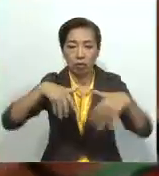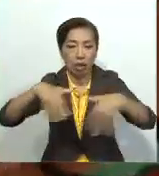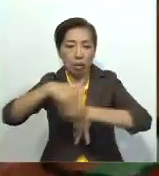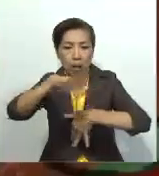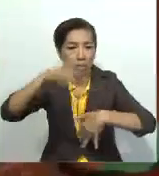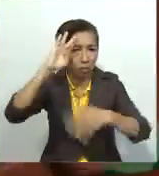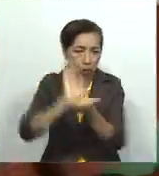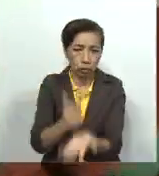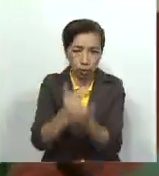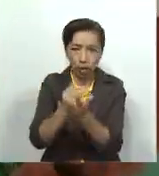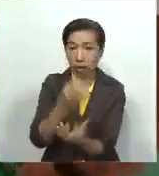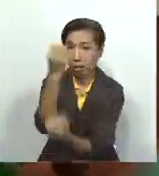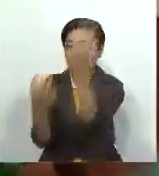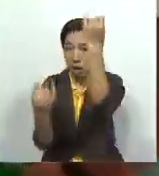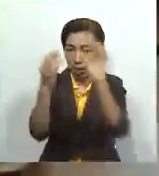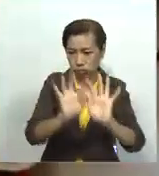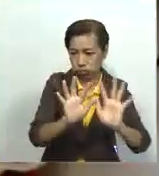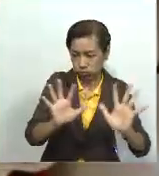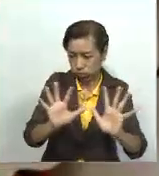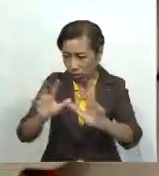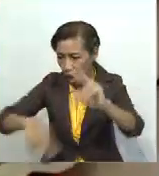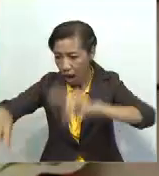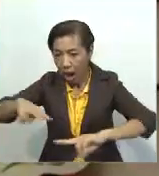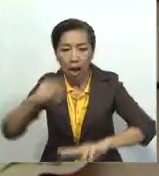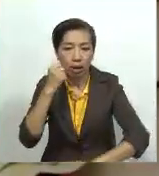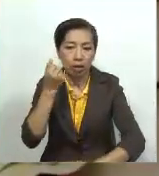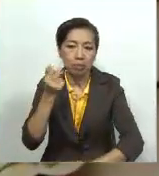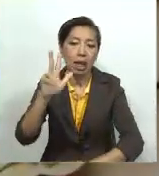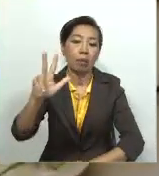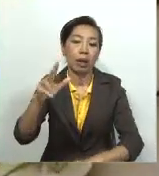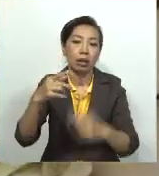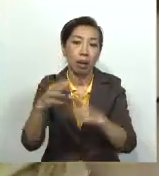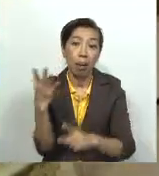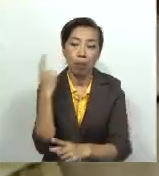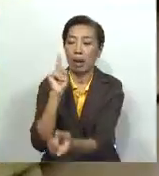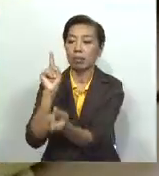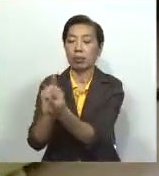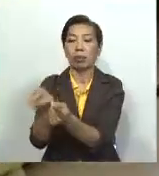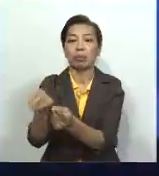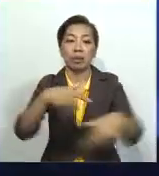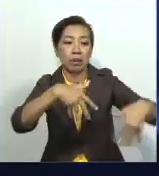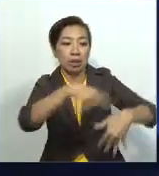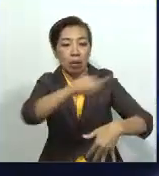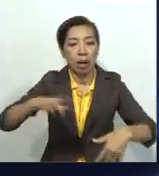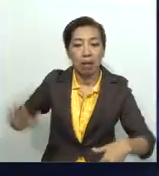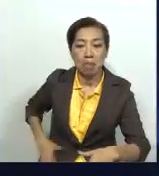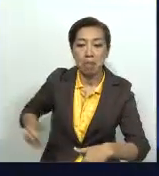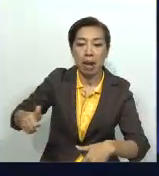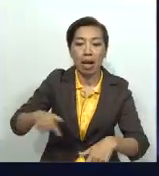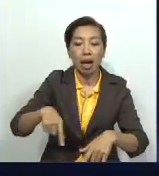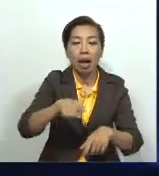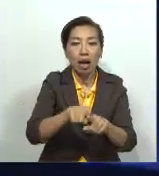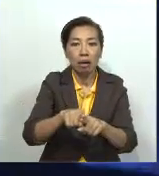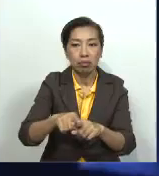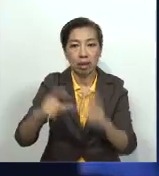ปูพรมผืนป่าช่วยกันออกติดตามค้นหาเป็นเวลา13วันจนพบเมื่อวานนี้นะคะมีชาวบ้านพร้อมสุนัขขึ้นไปหาหน่อไ